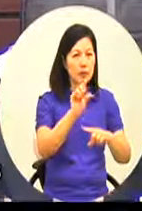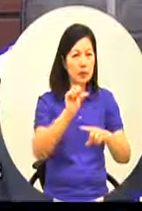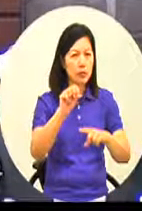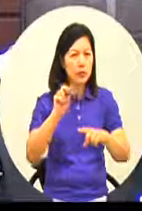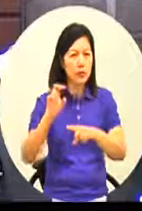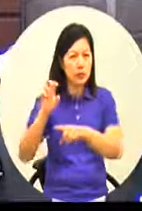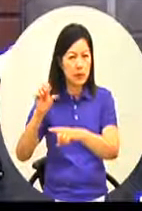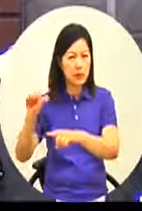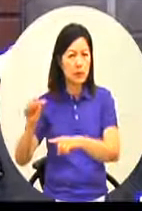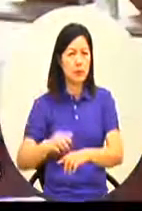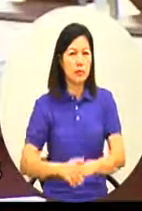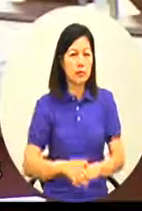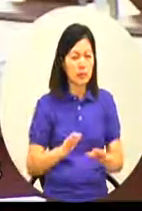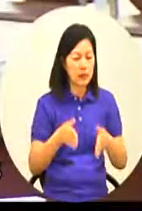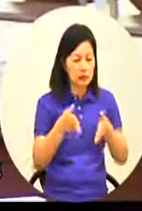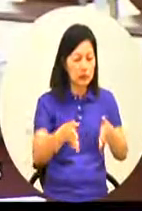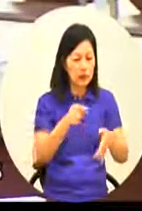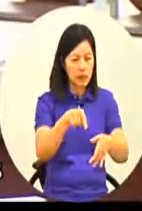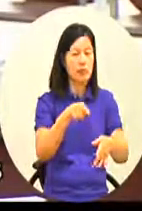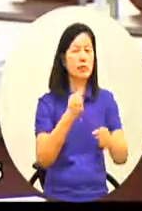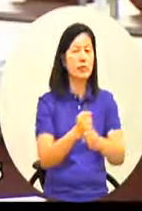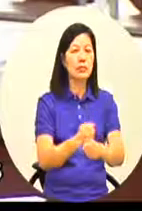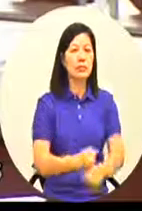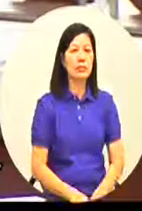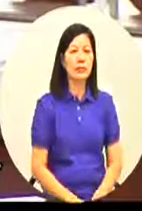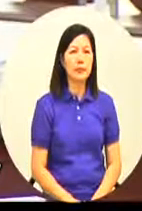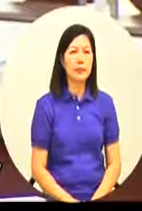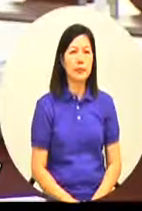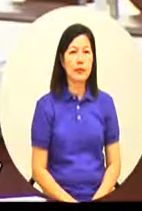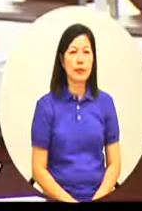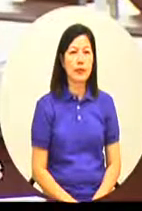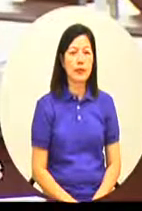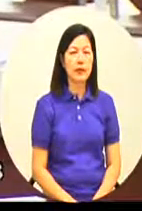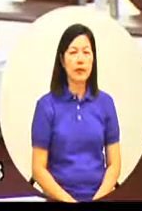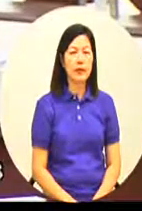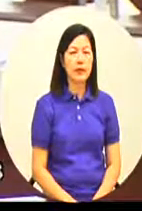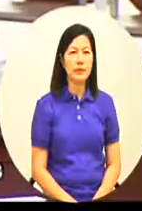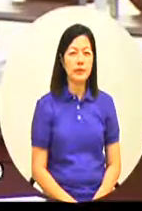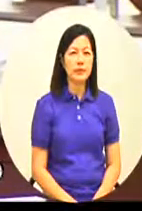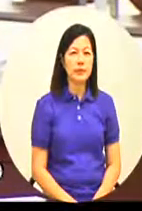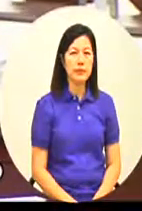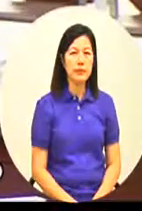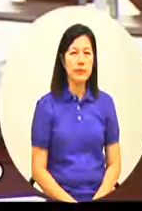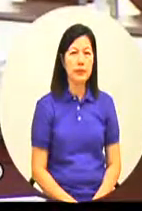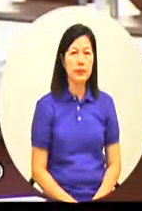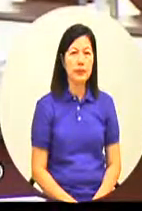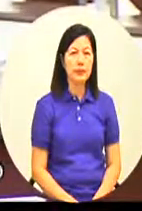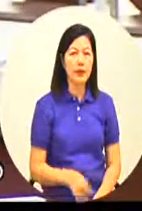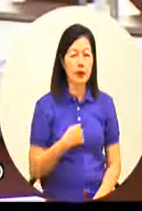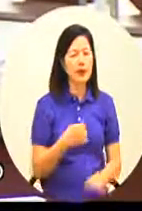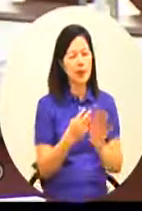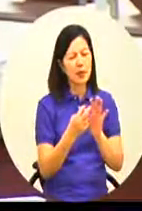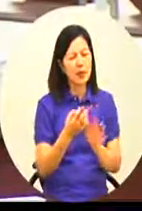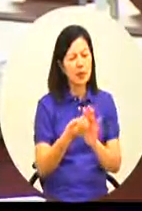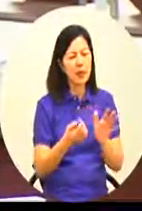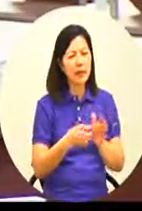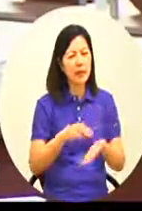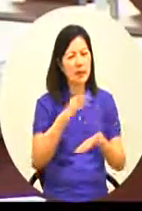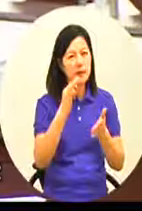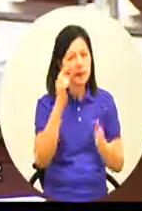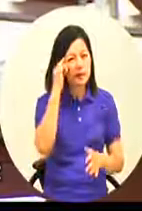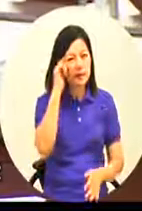以上。 时间再给2分钟。 迄、那个我咧讲的艺术点点吼，就是讲